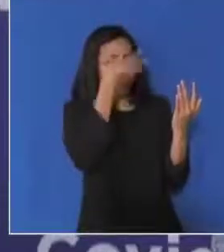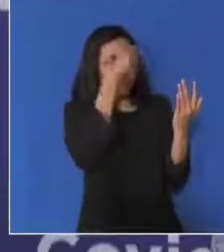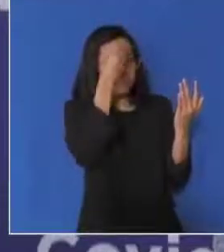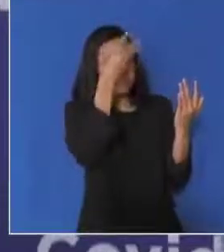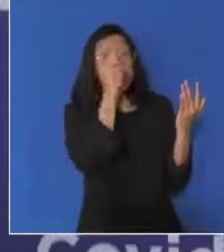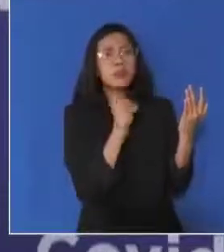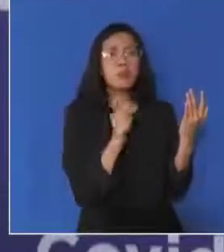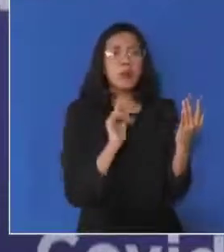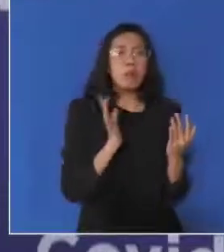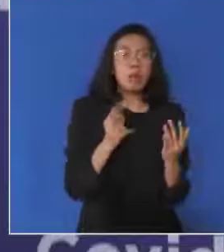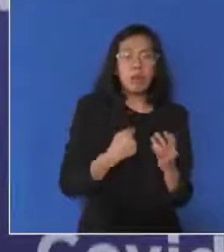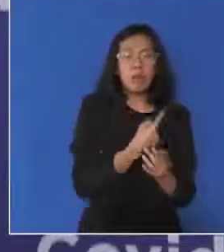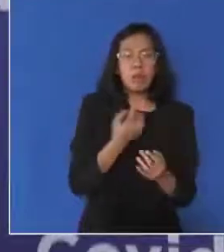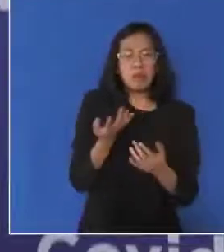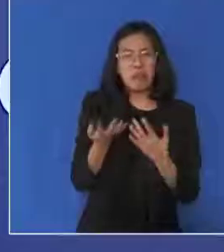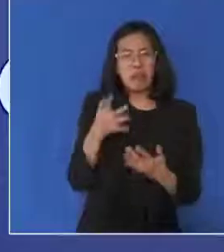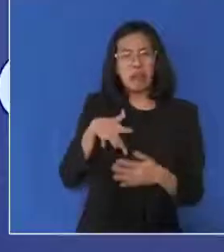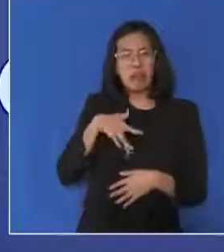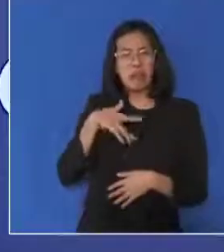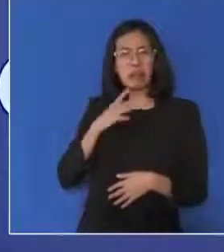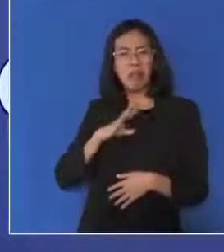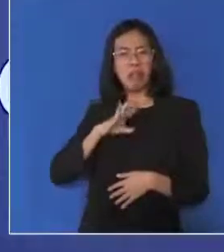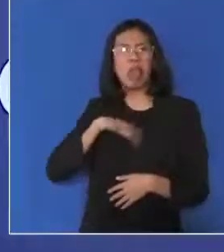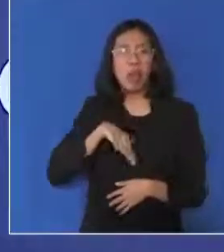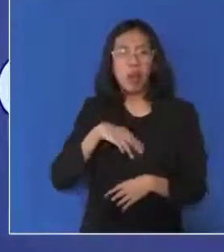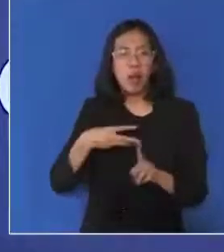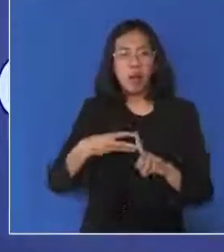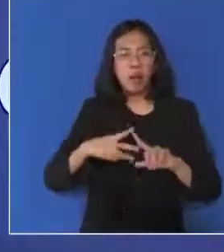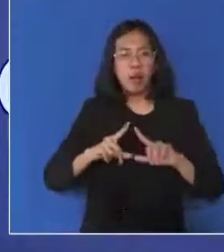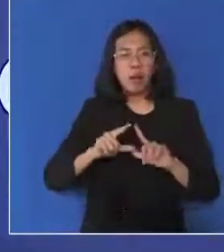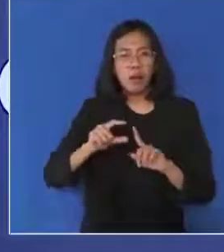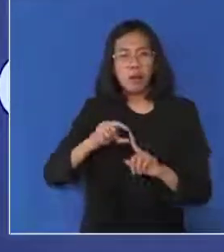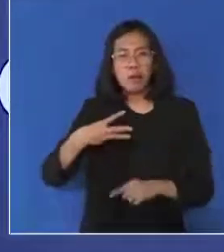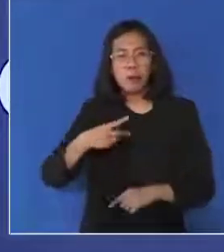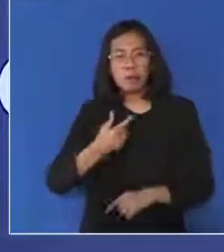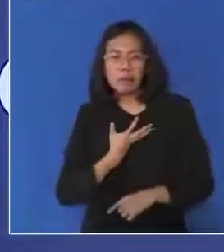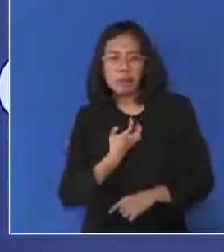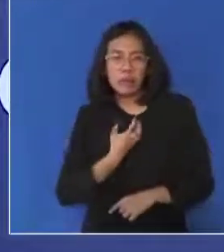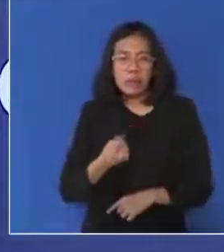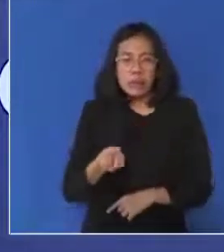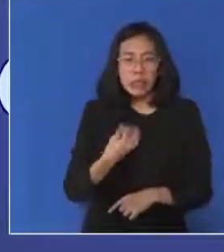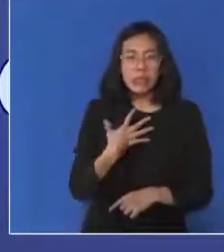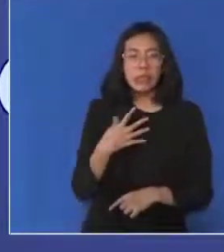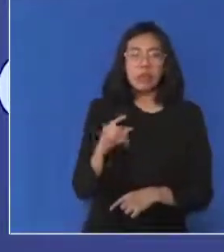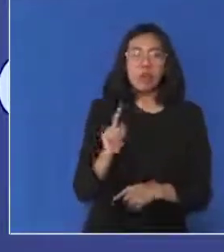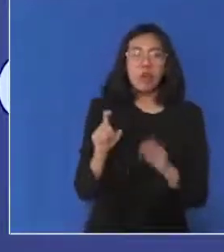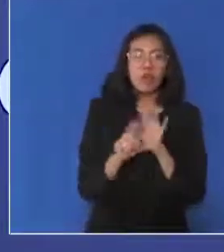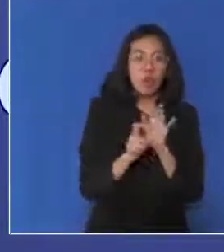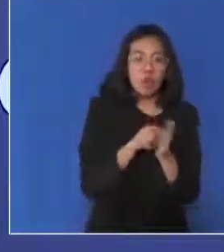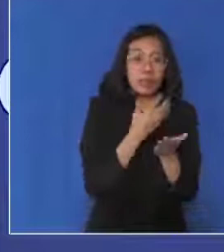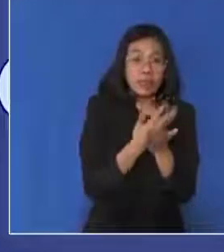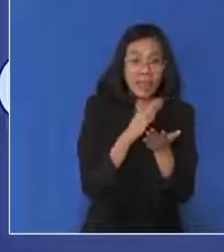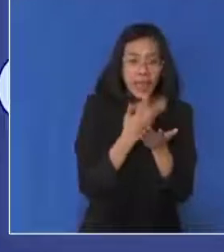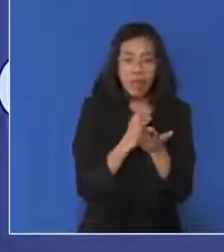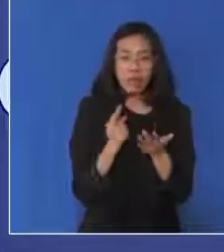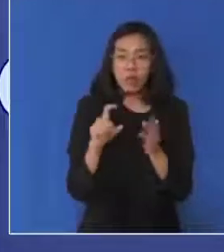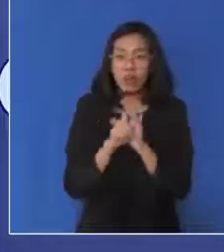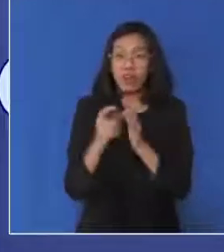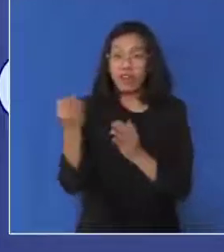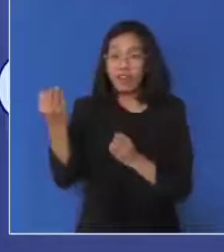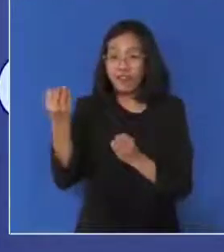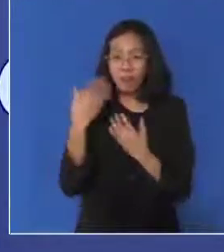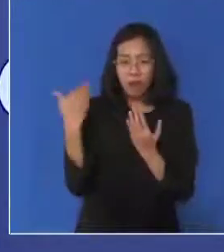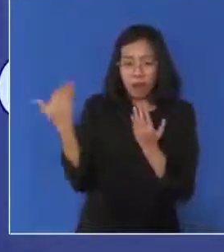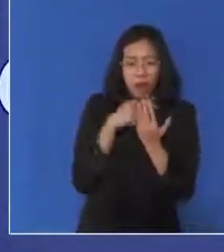kebaperan kitalah yang kadang-kadang juga memacu atau memicu untuk kita share sesuatu karena kita kuatir karena kita